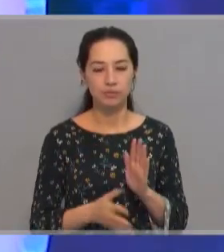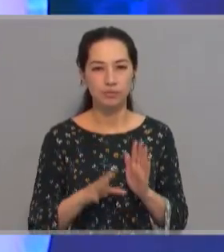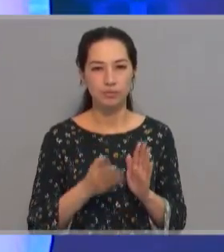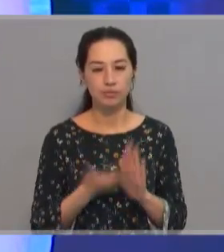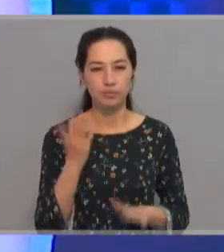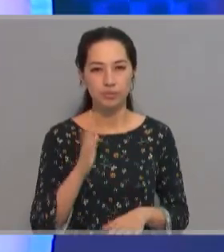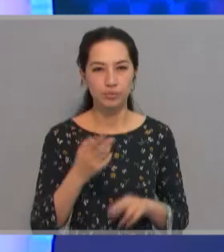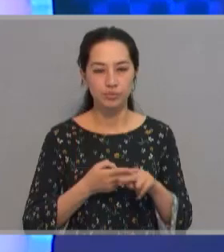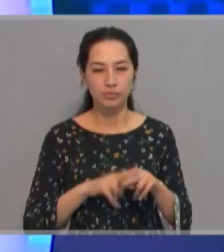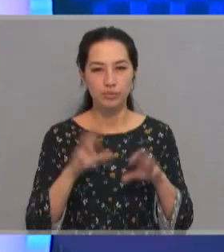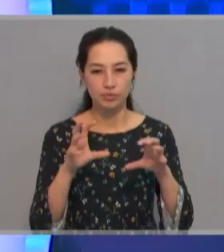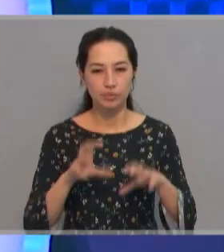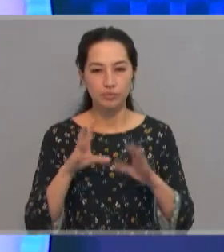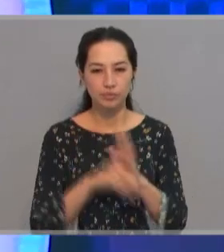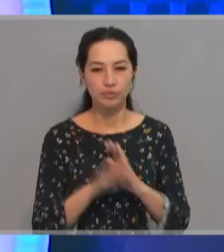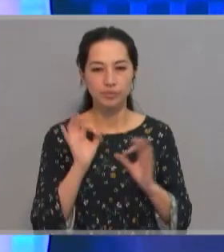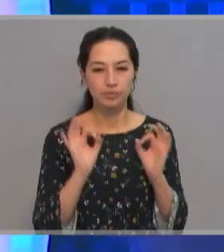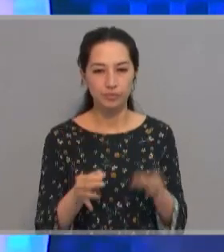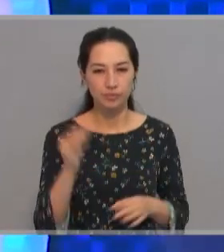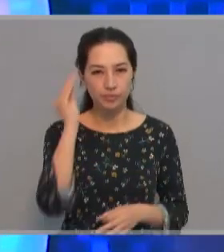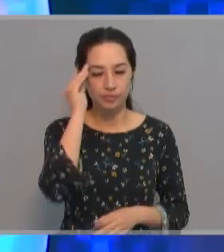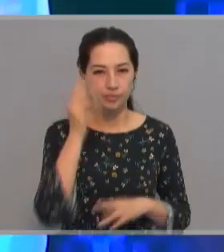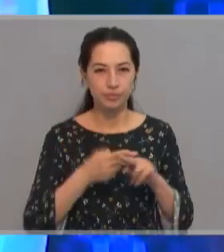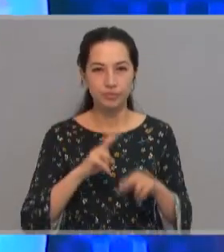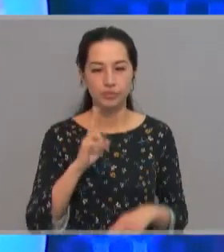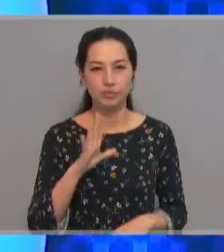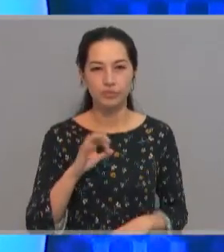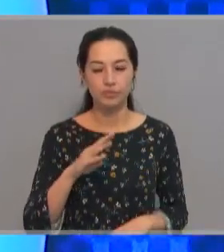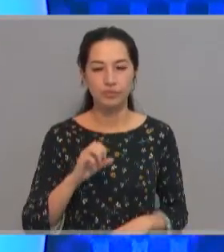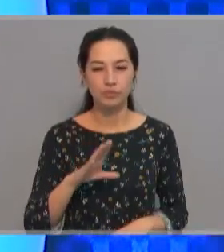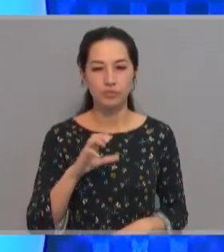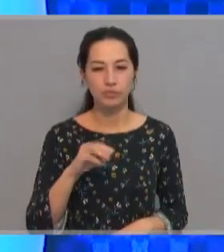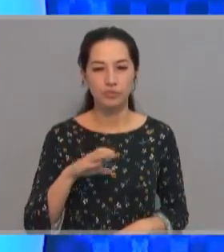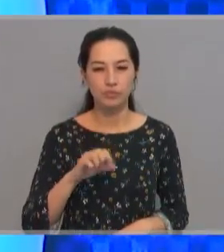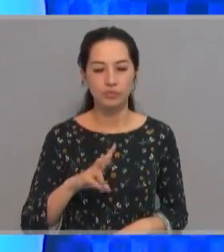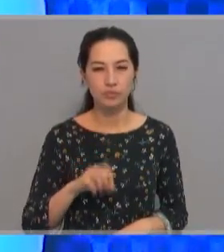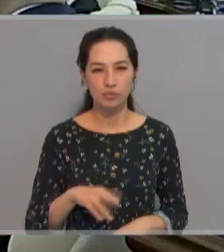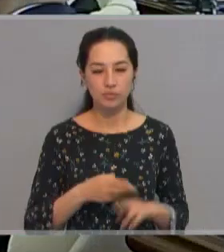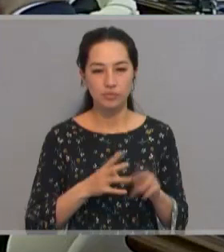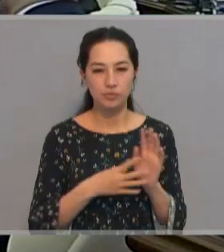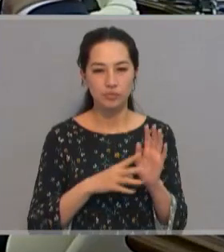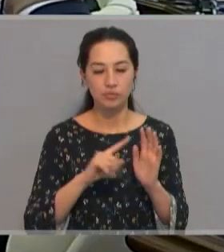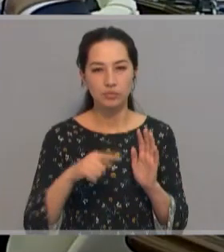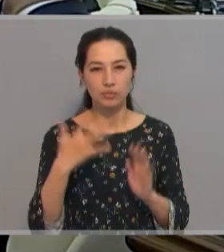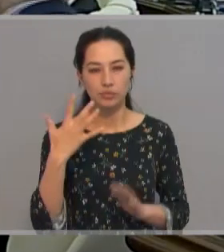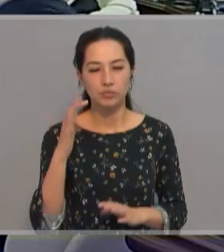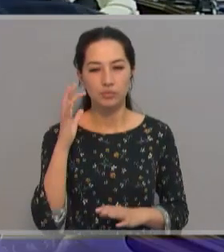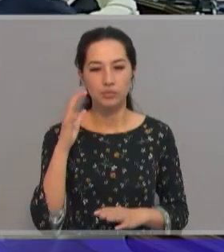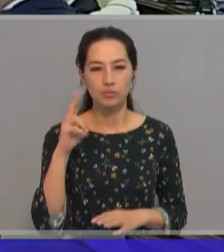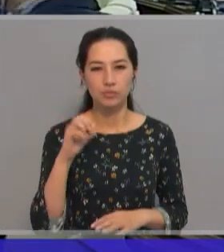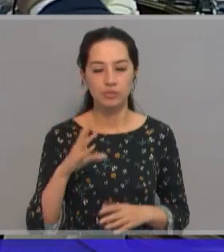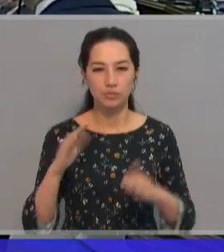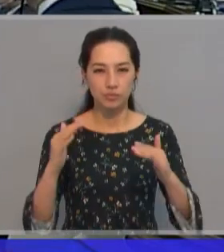Бұл заңды және саяси тұрғыдан да дұрыс деп есептеймін. Бұл квота сенатқа ауыстырылады және 9-дан 5 депутатқа дейін